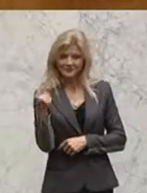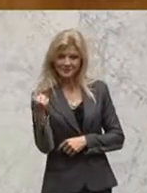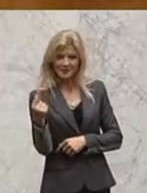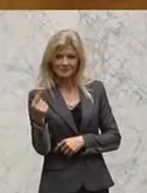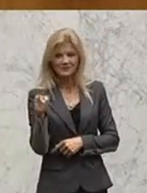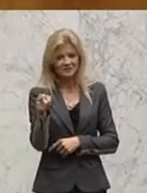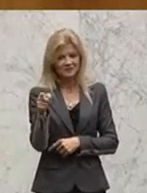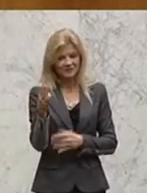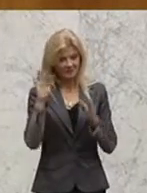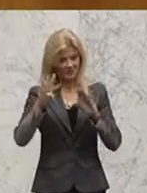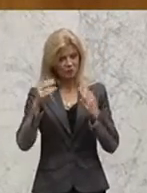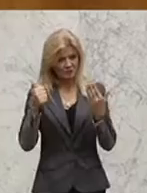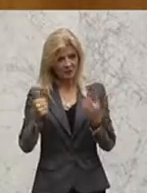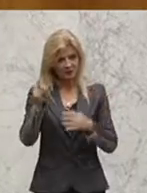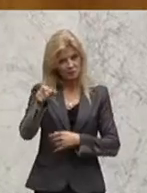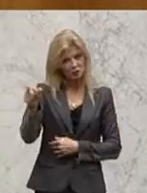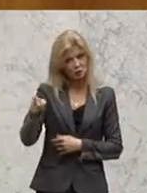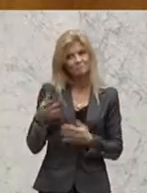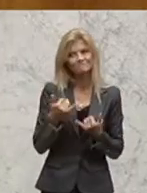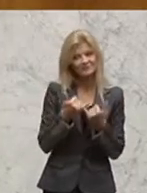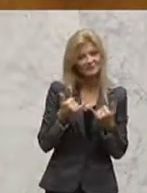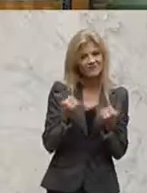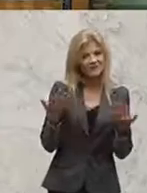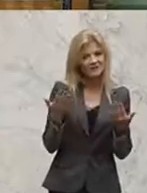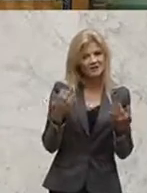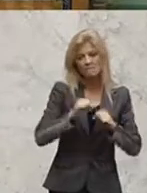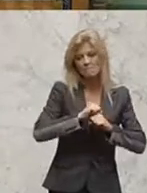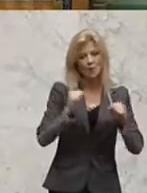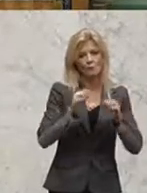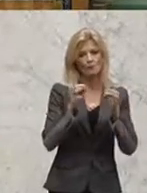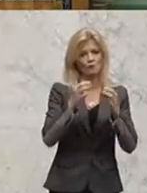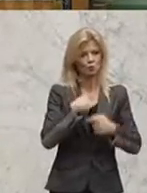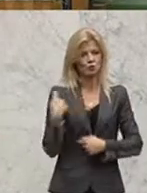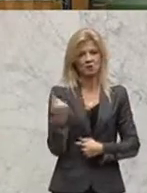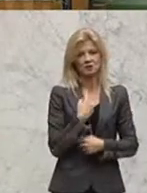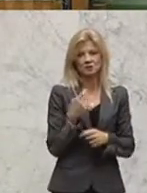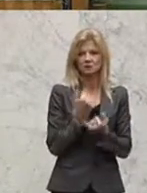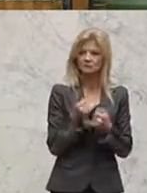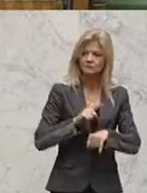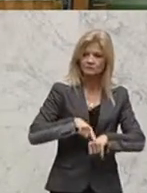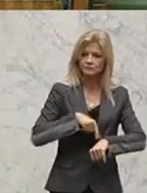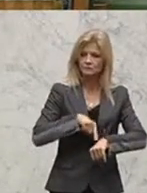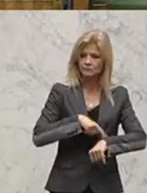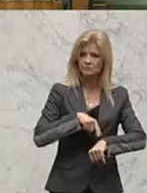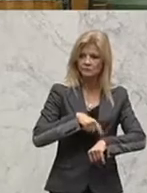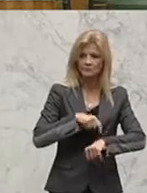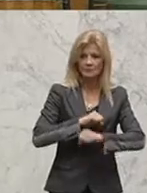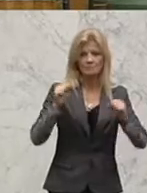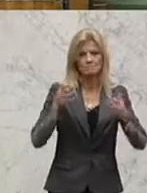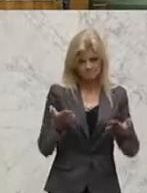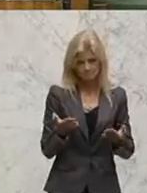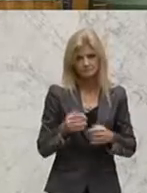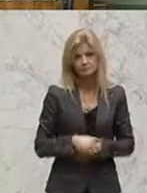tickende Zeitbombe sein können. Darüber hinaus wissen Sie, dass bereits